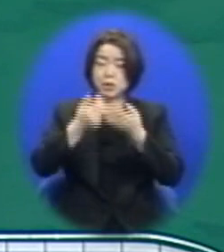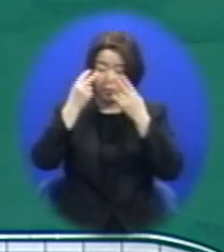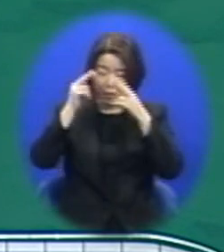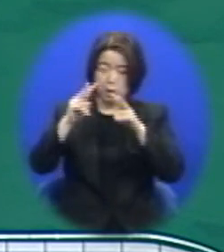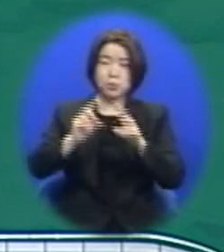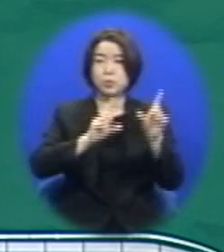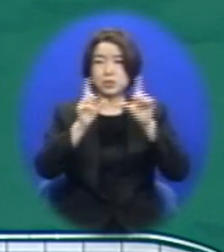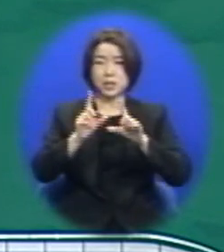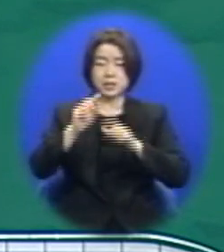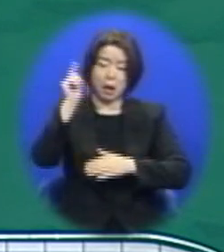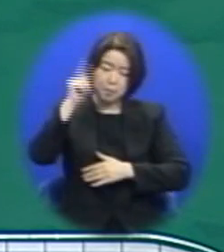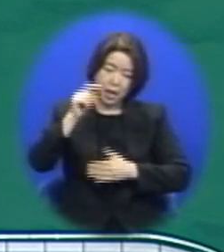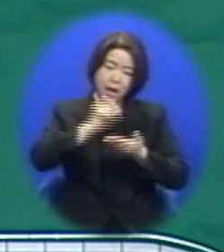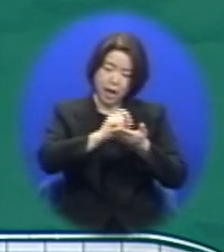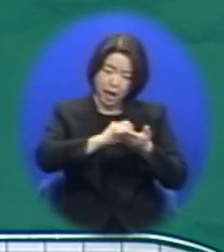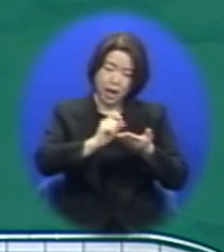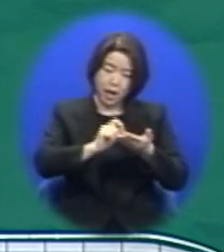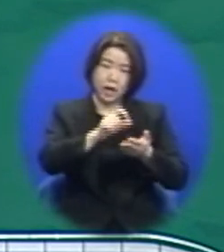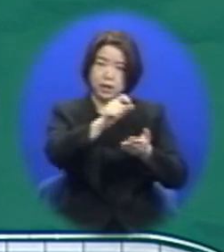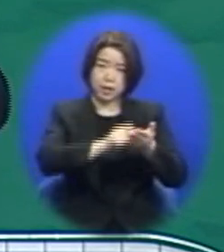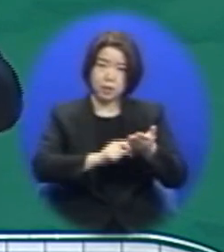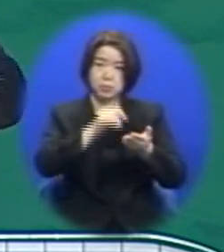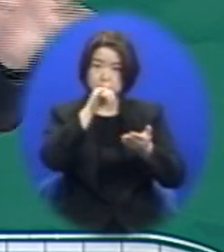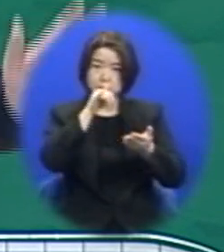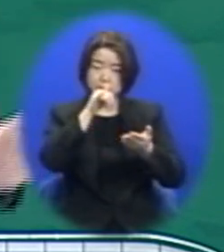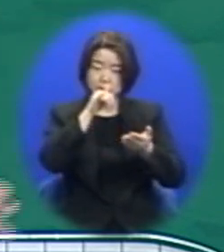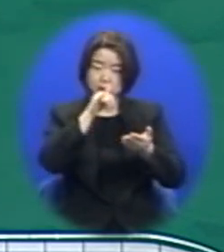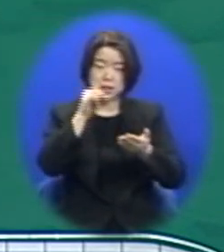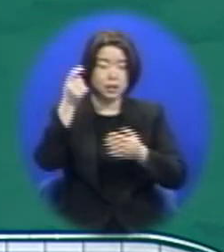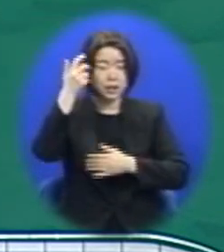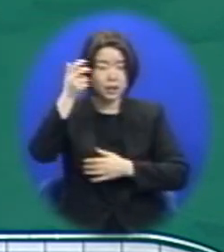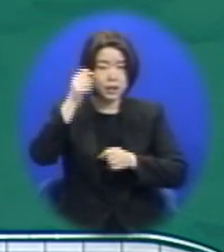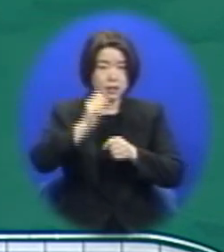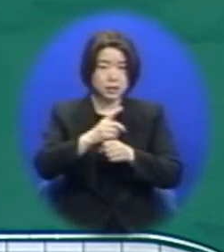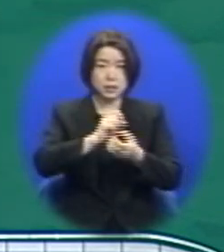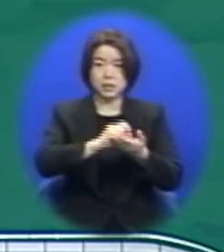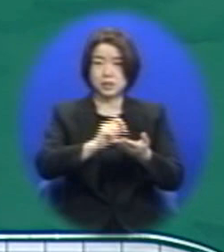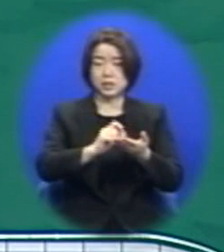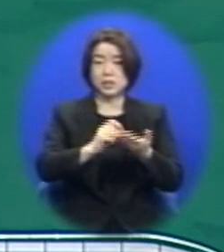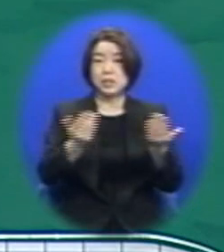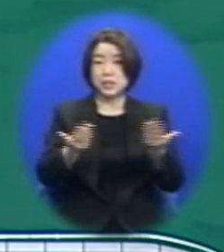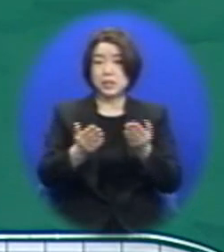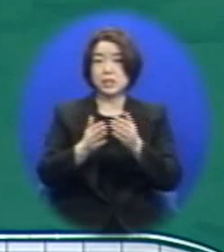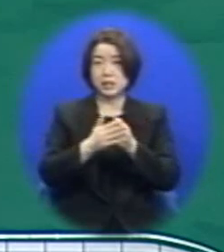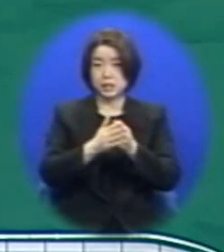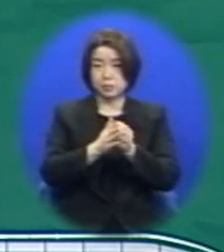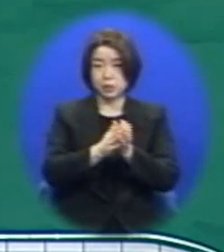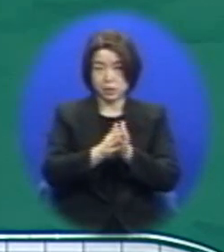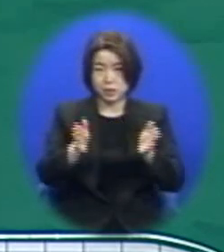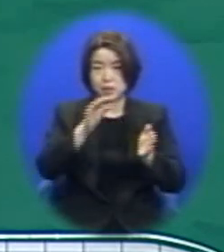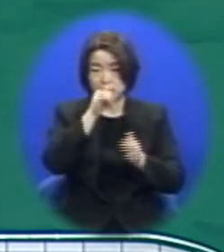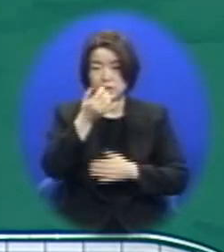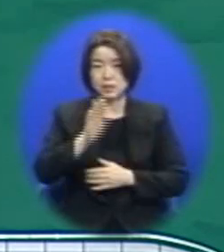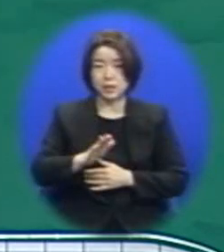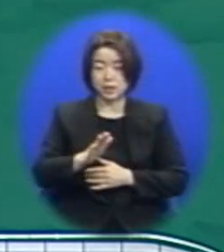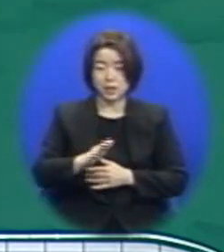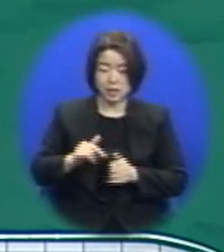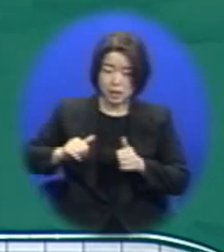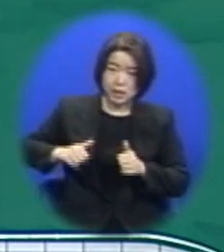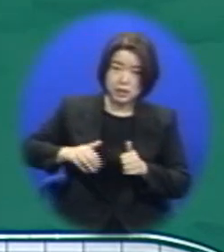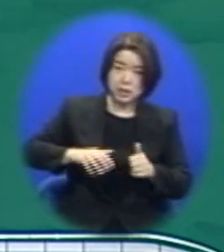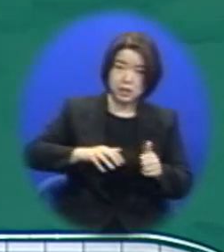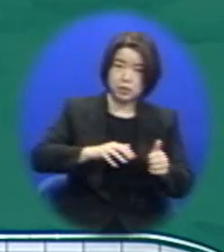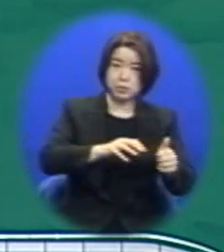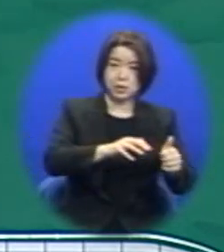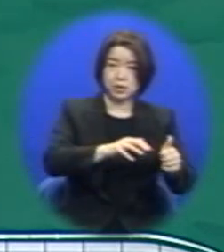매일 일기로 기록합시다. 그렇게 영성일기 사역을 시작을 했는데 따라오시는 분들은 참 놀라운